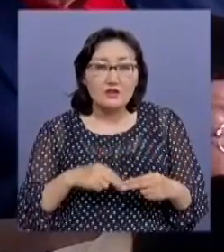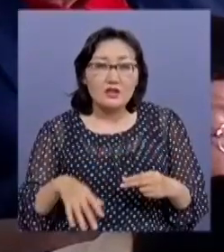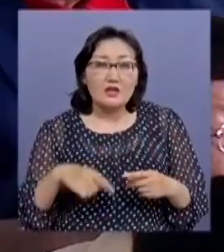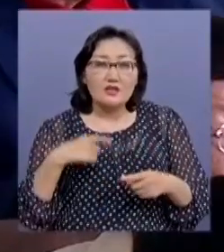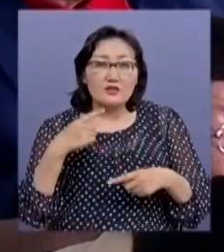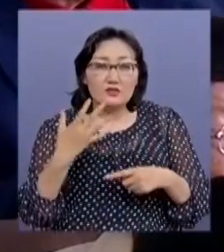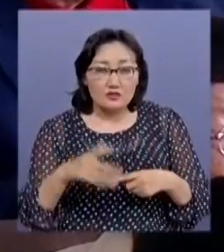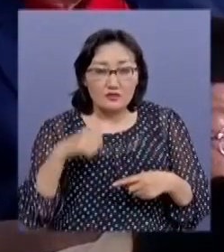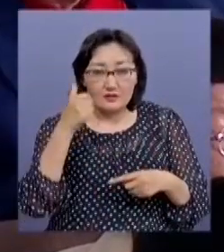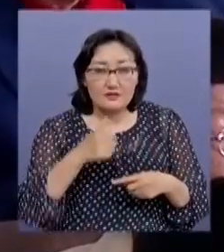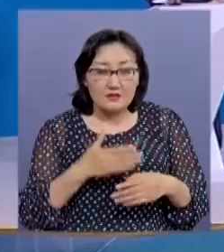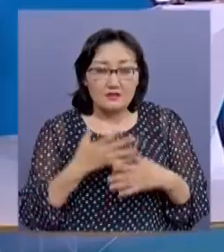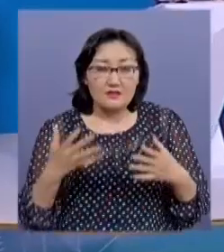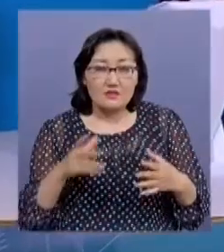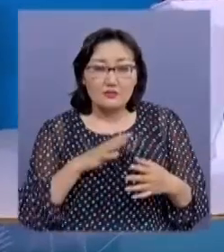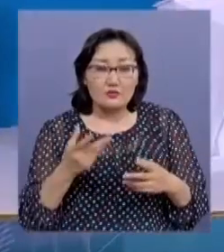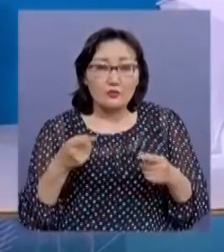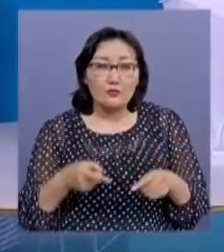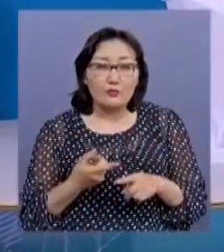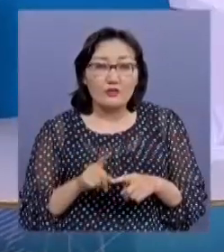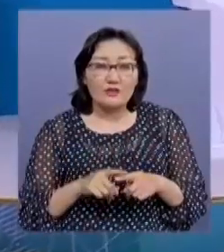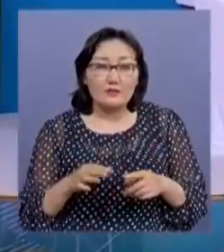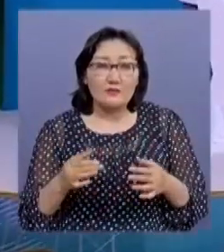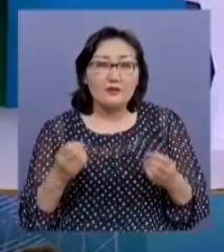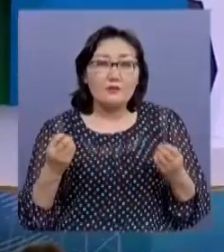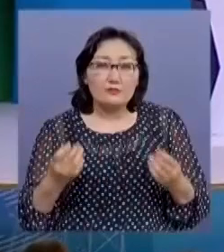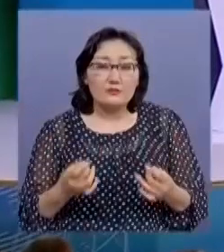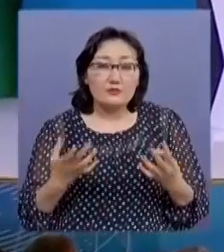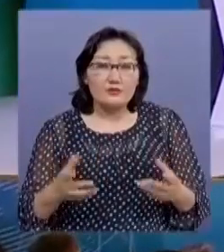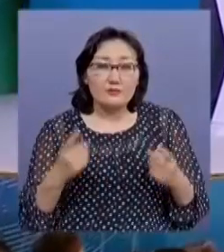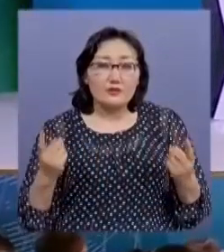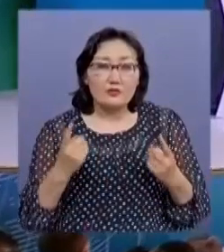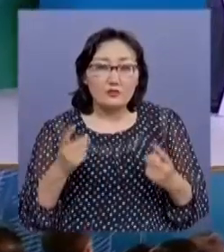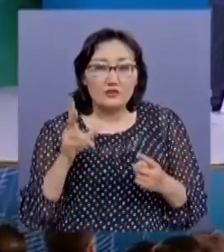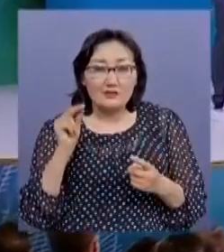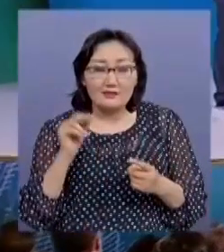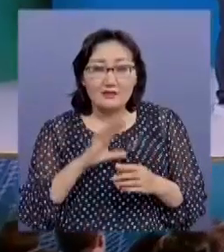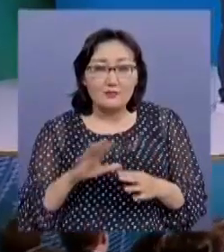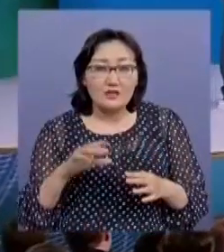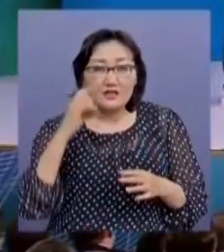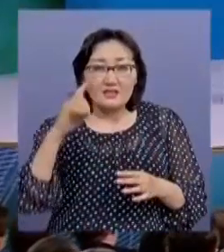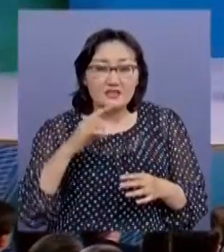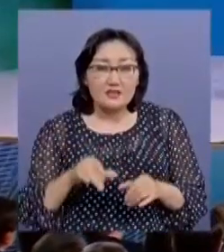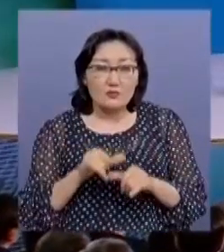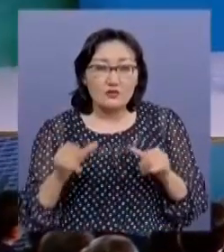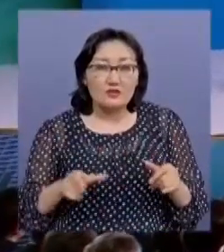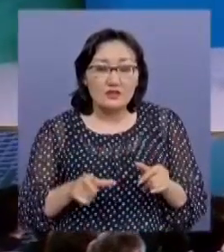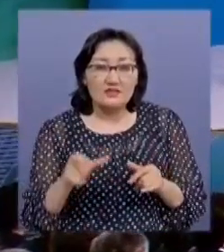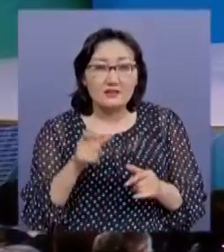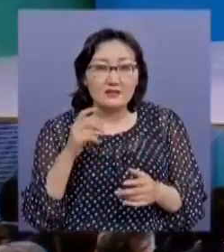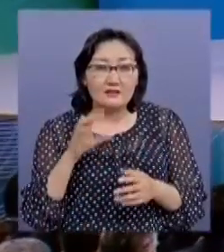ширек ғасырдан асты. Бұл жай ғана мерейтойлық дата емес. Қазақстандық даму жолын